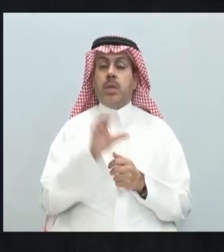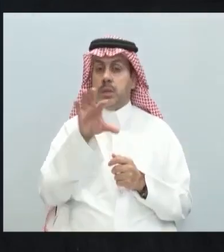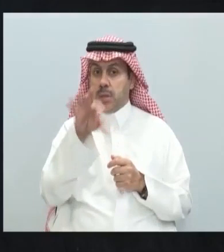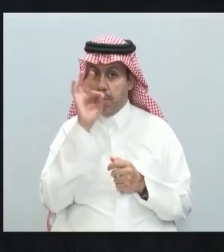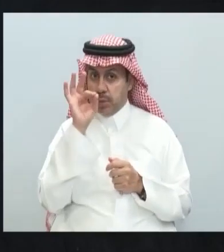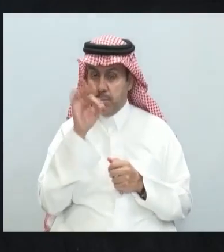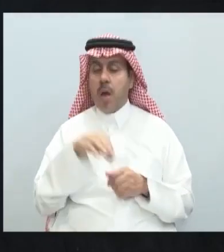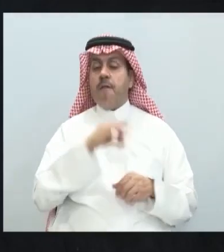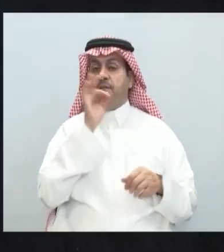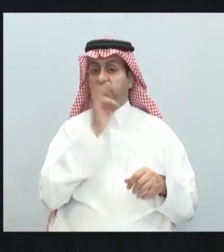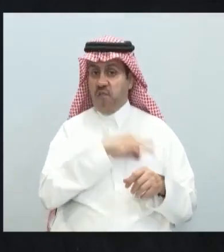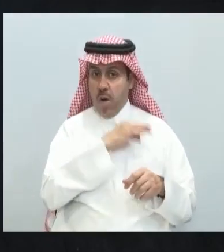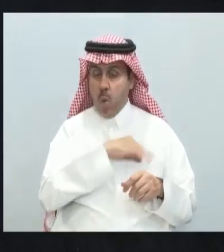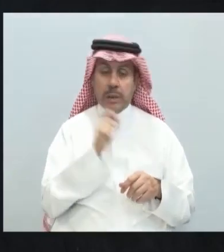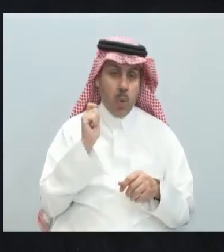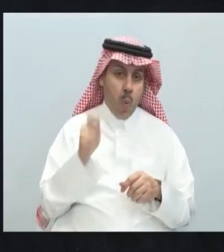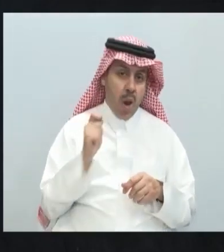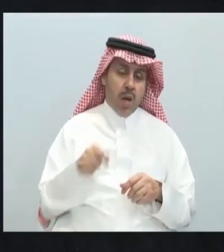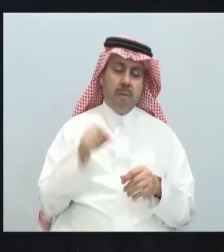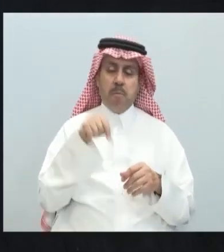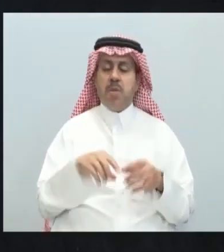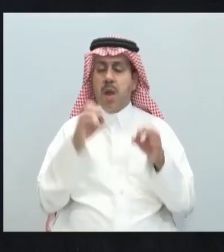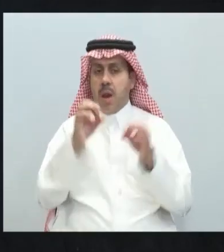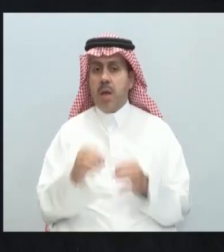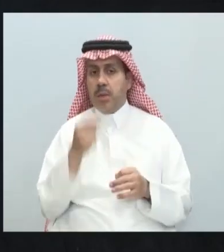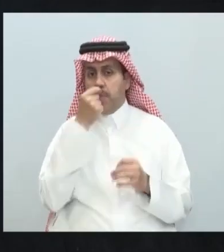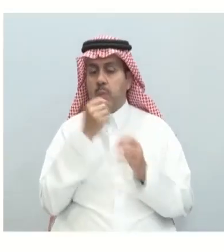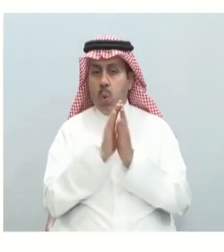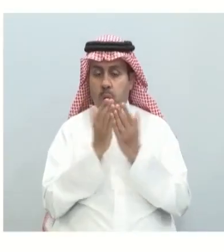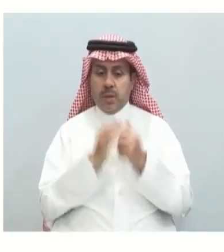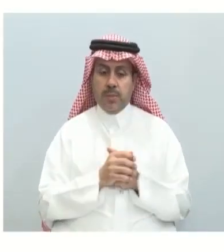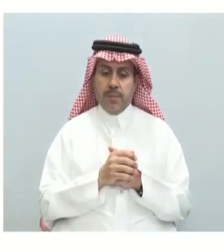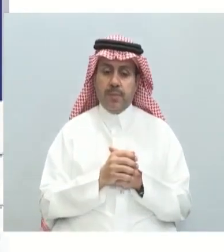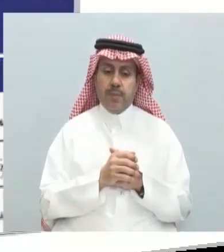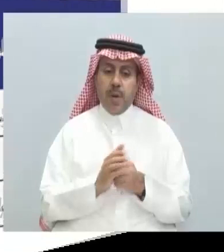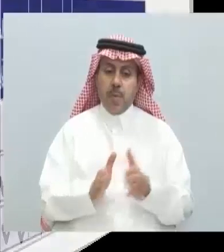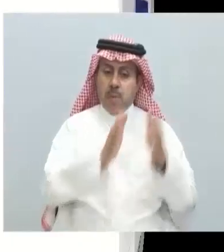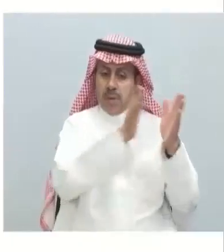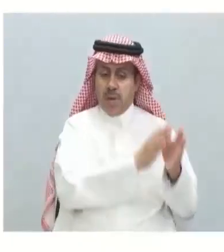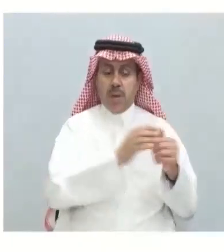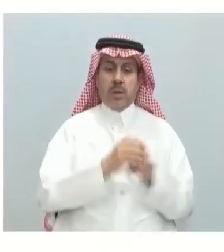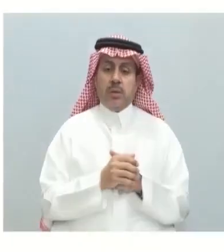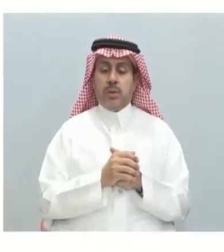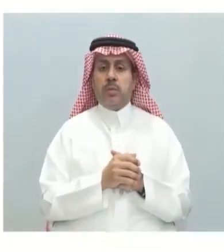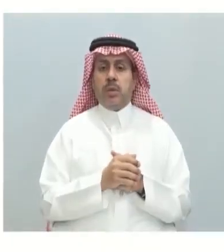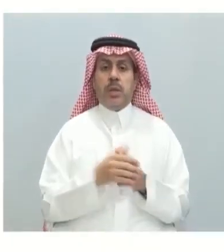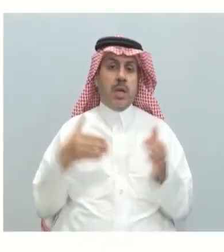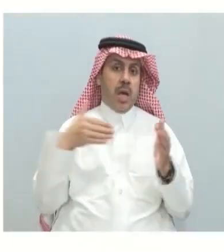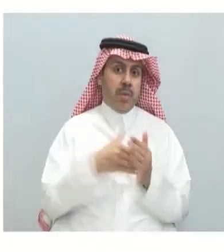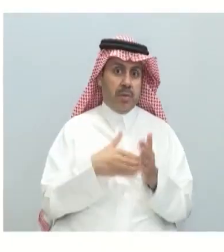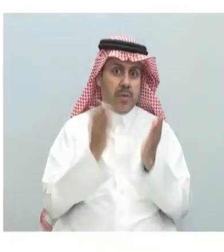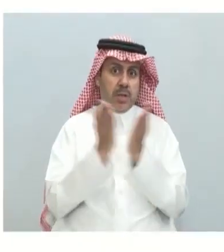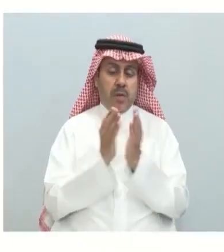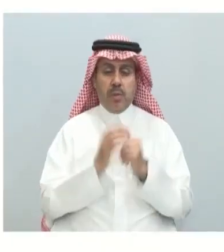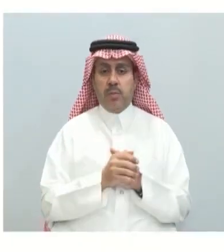واستخراج الفوائد والاحكام من الايات القرانيه بعد هذا ايها الطلاب والطالبات اتي واياكم الى ختام